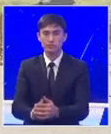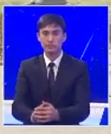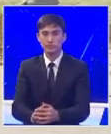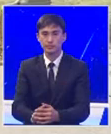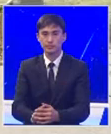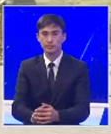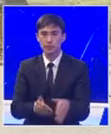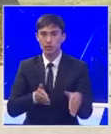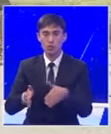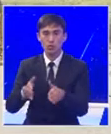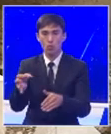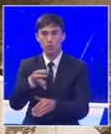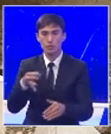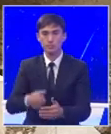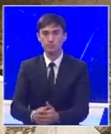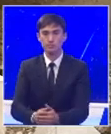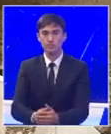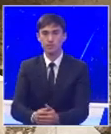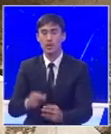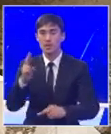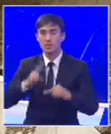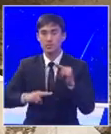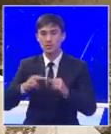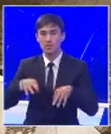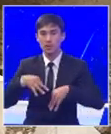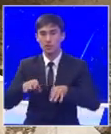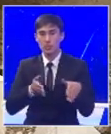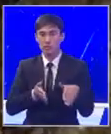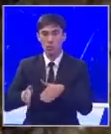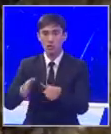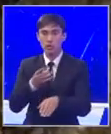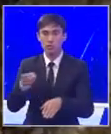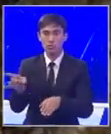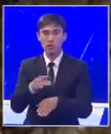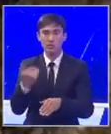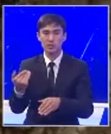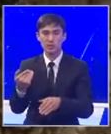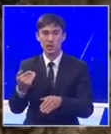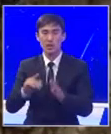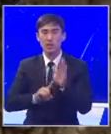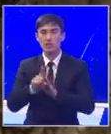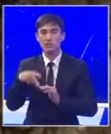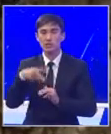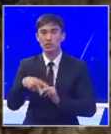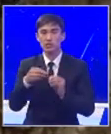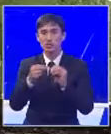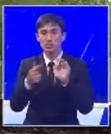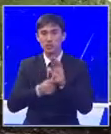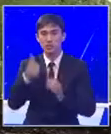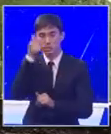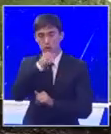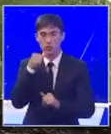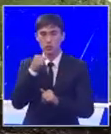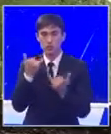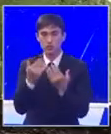на автодорогах области. Строительство автомобильной дороги республиканского значения начато в 2017 году.